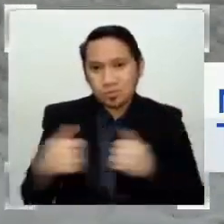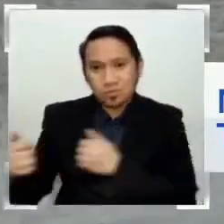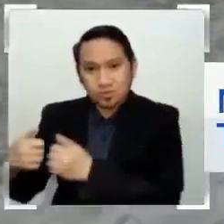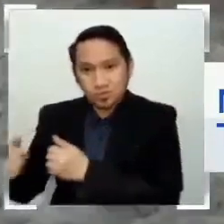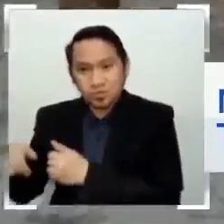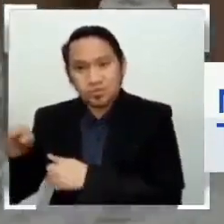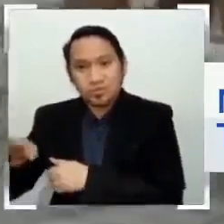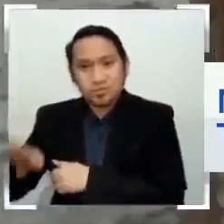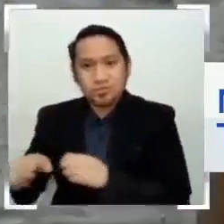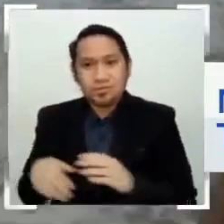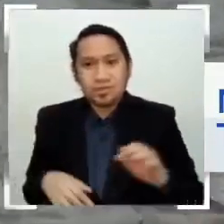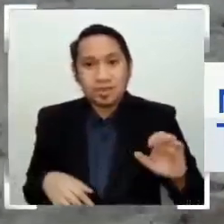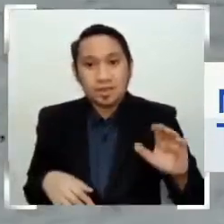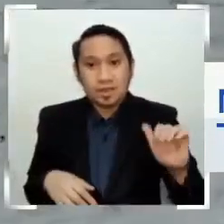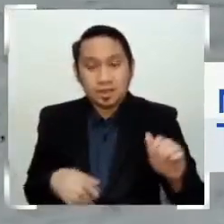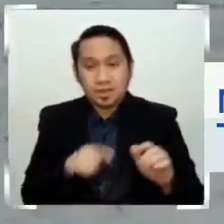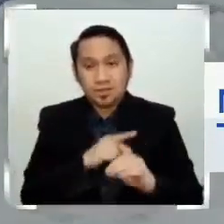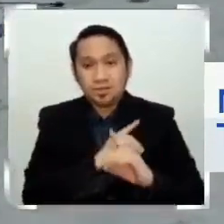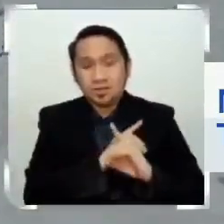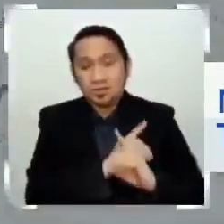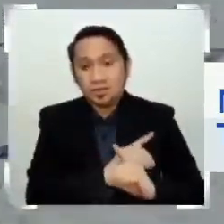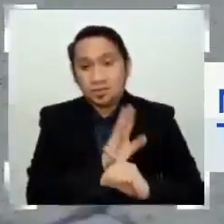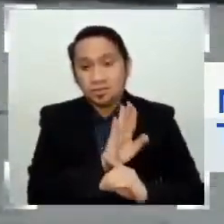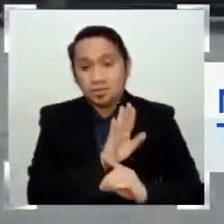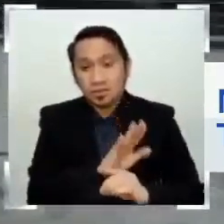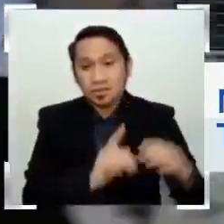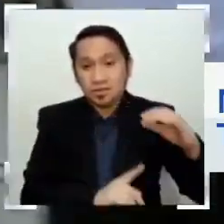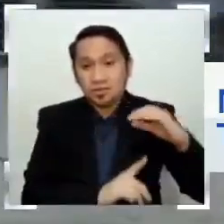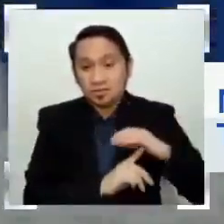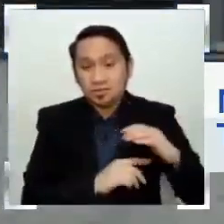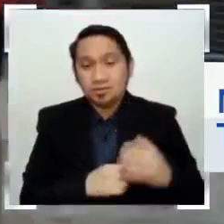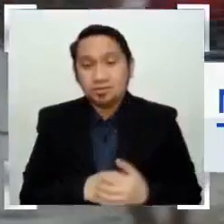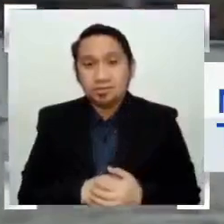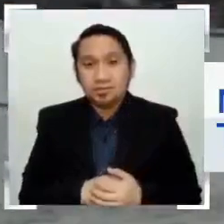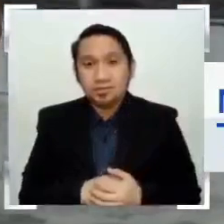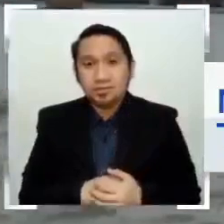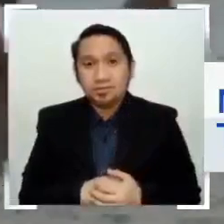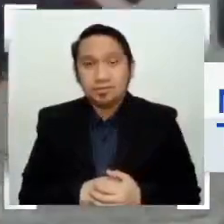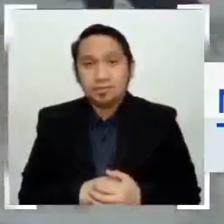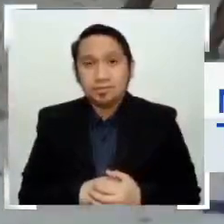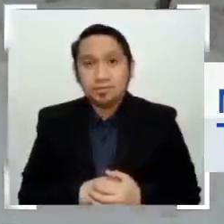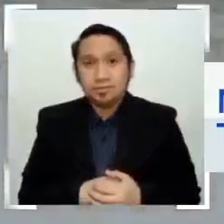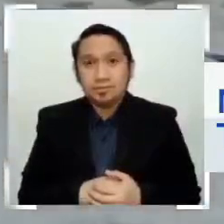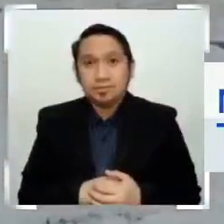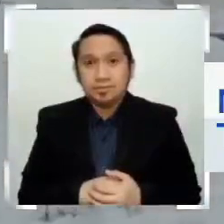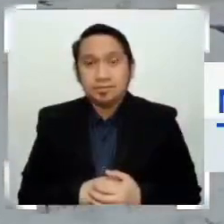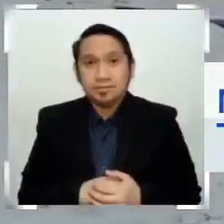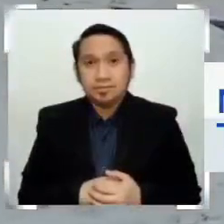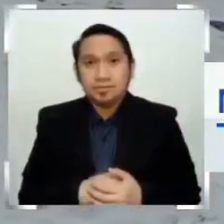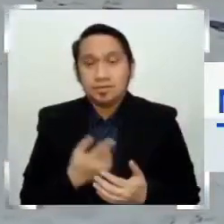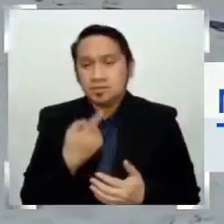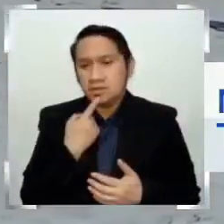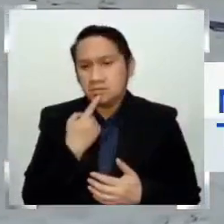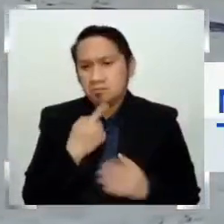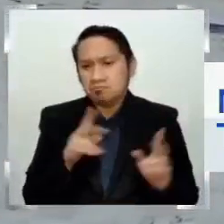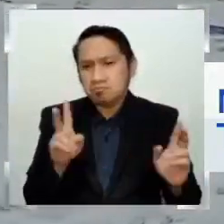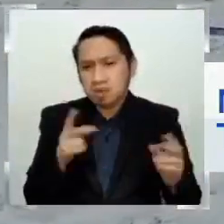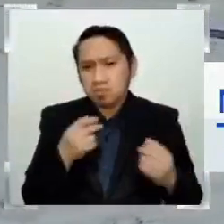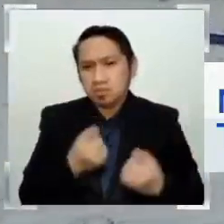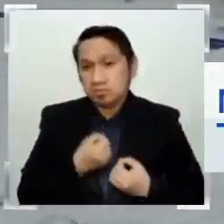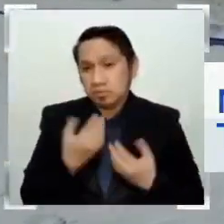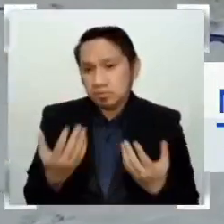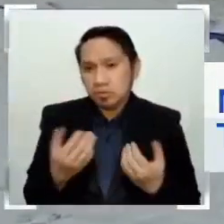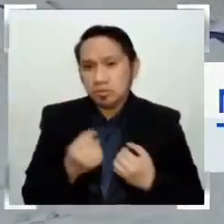Aguinaldo College ang kanilang titulo. Tatawagin natin sakripisyo. Sakripisyo ng players, sakripisyo ng